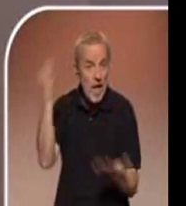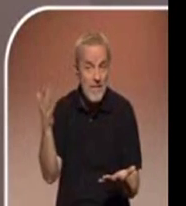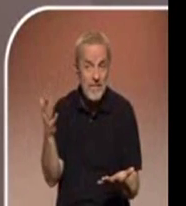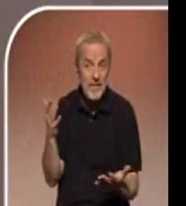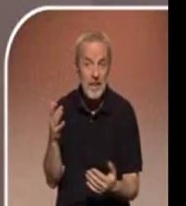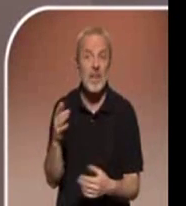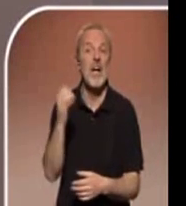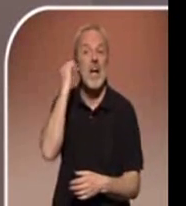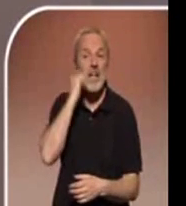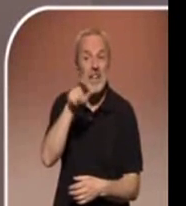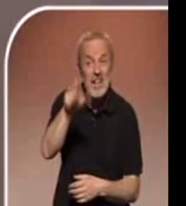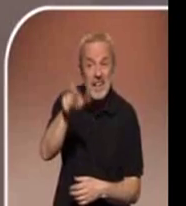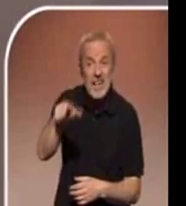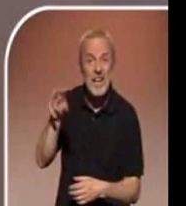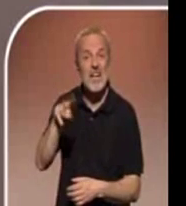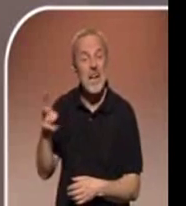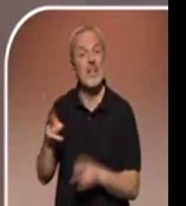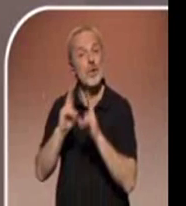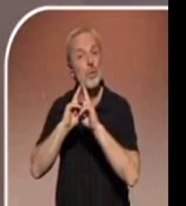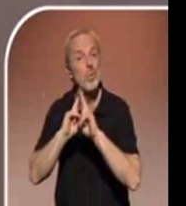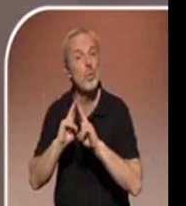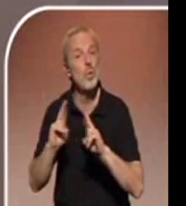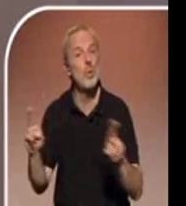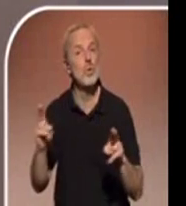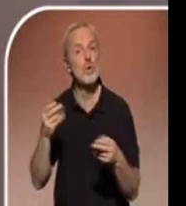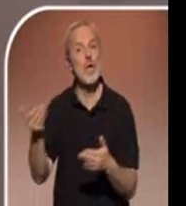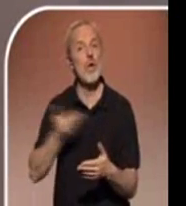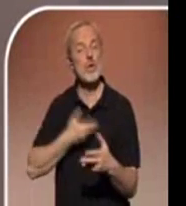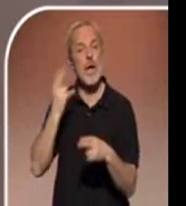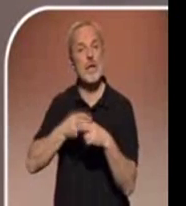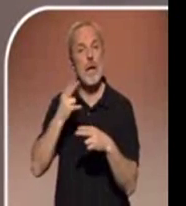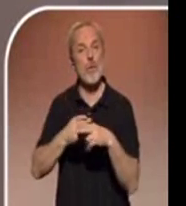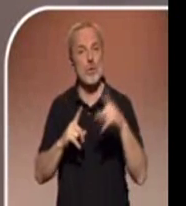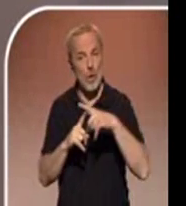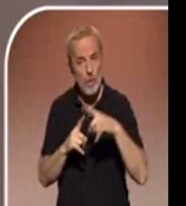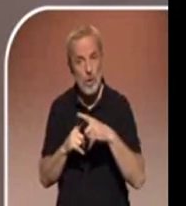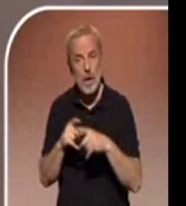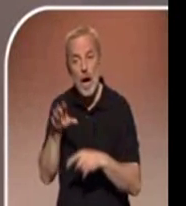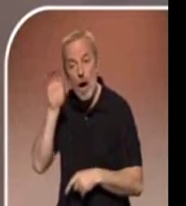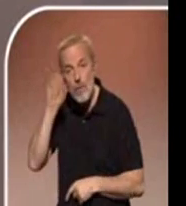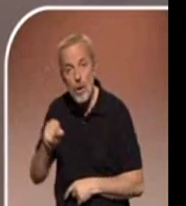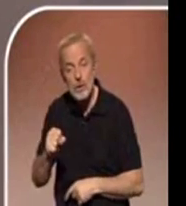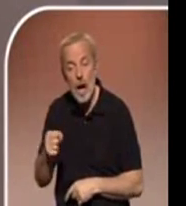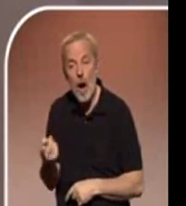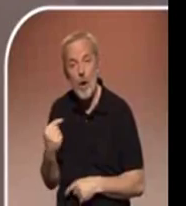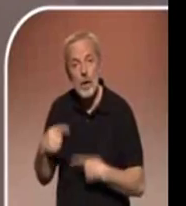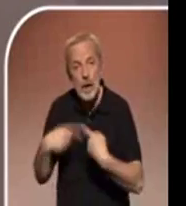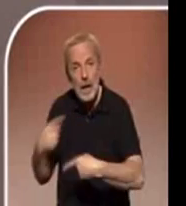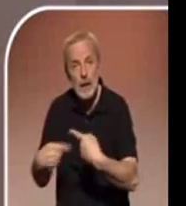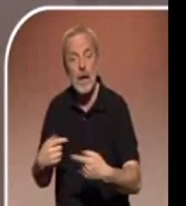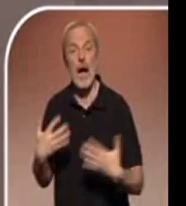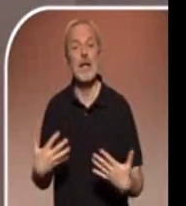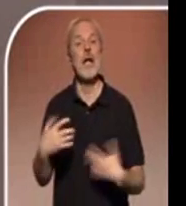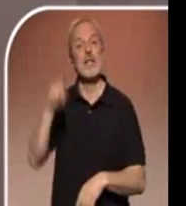náma jedinci, kteří mají sklon k trombóze a mají to v genech. A dneska dobře víme, že vlastně 5